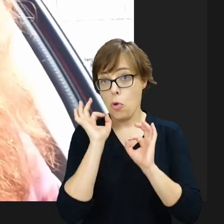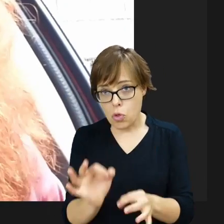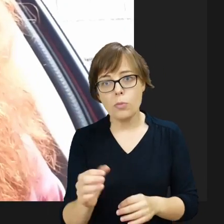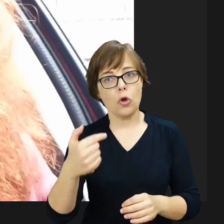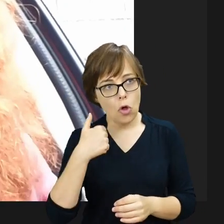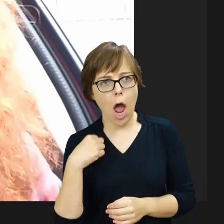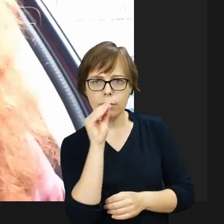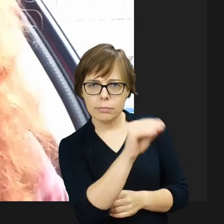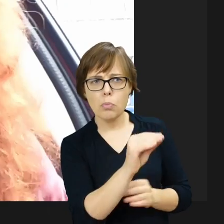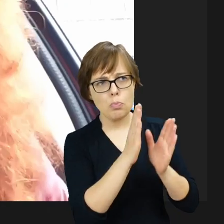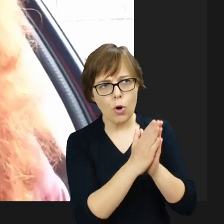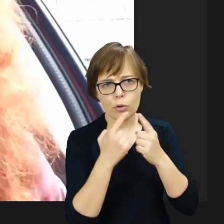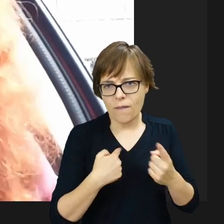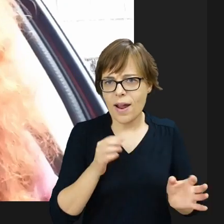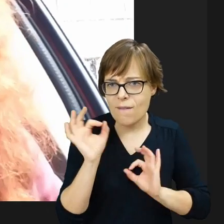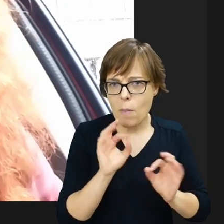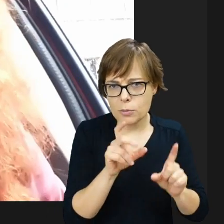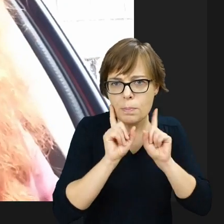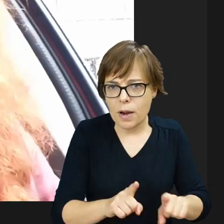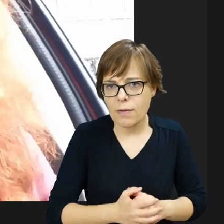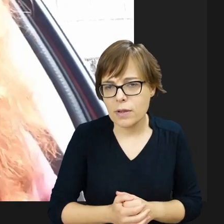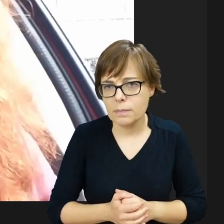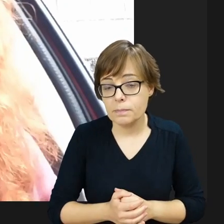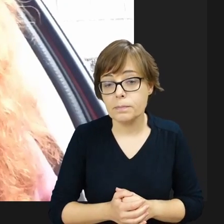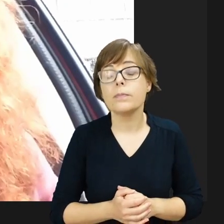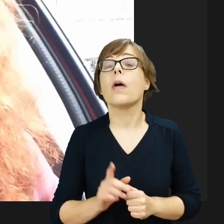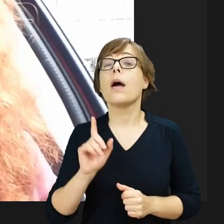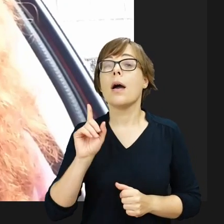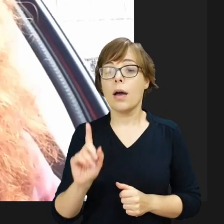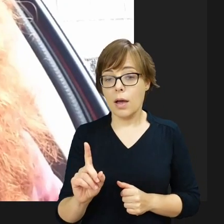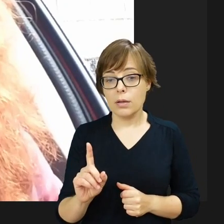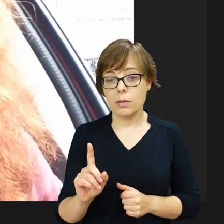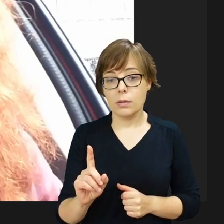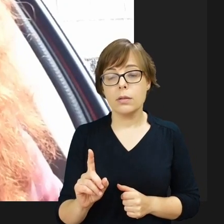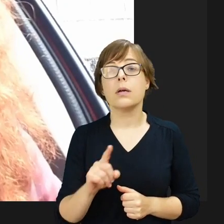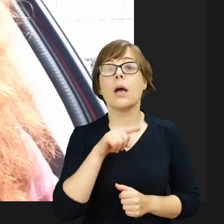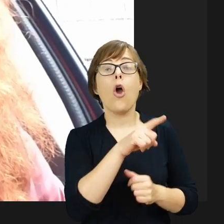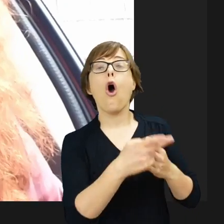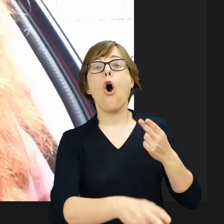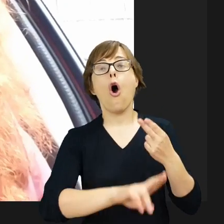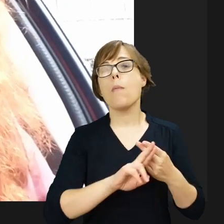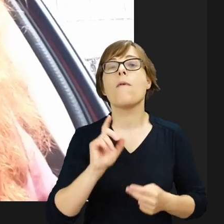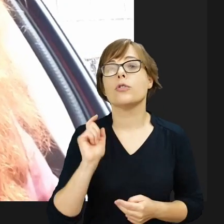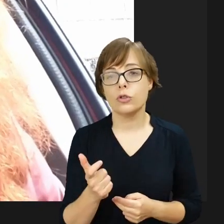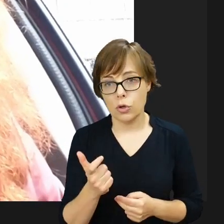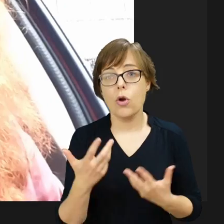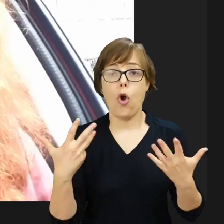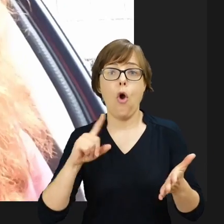taką informację. No i pierwsze, co dostałam w odpowiedzi, to właśnie, że to